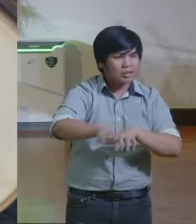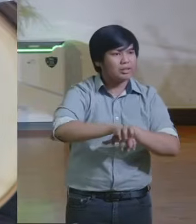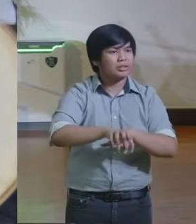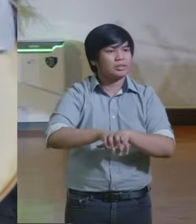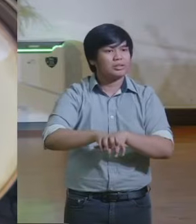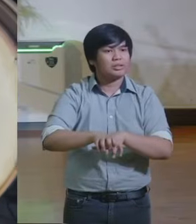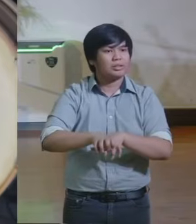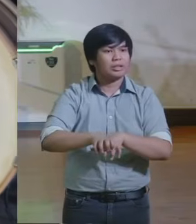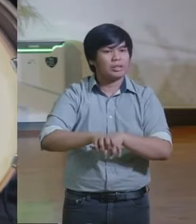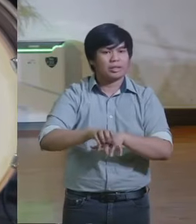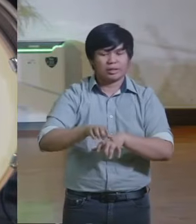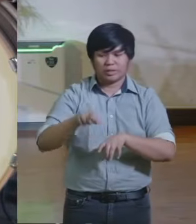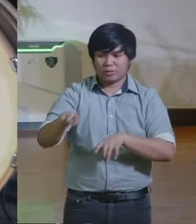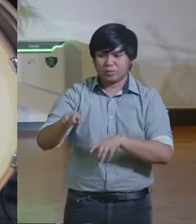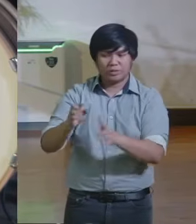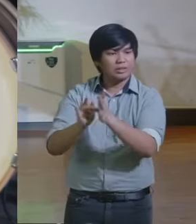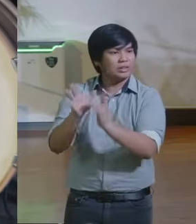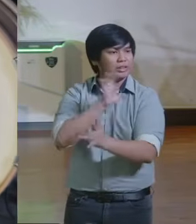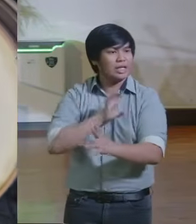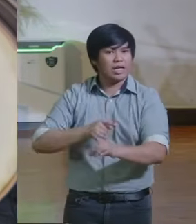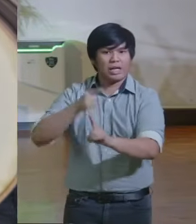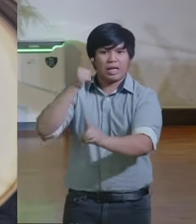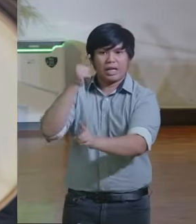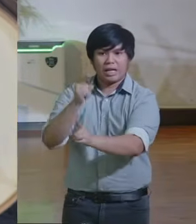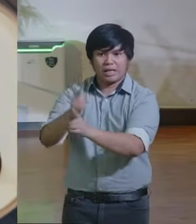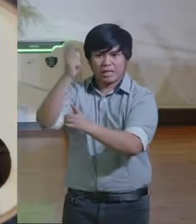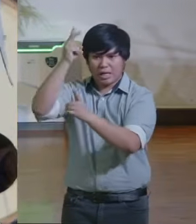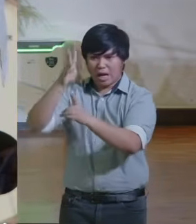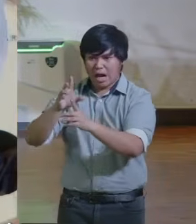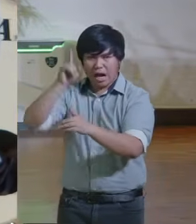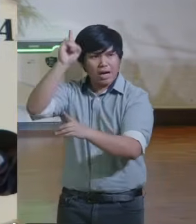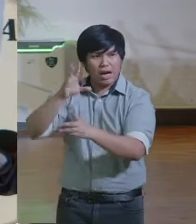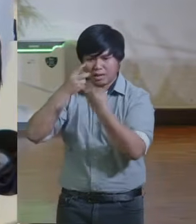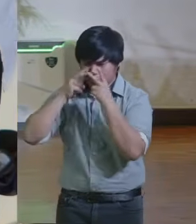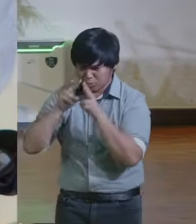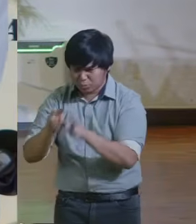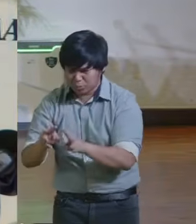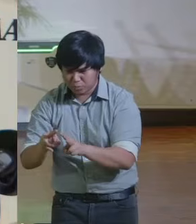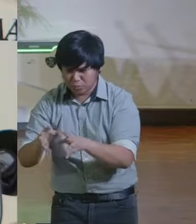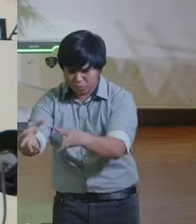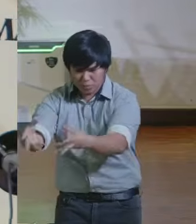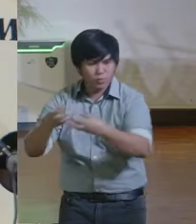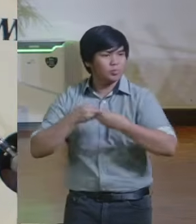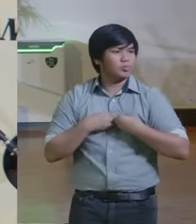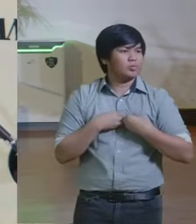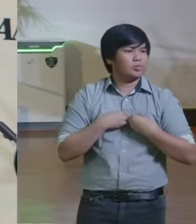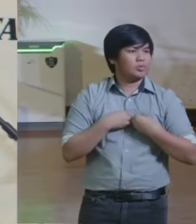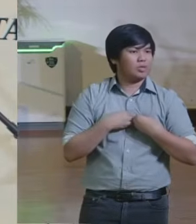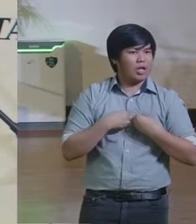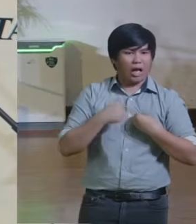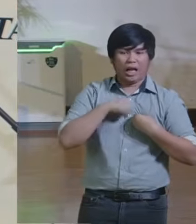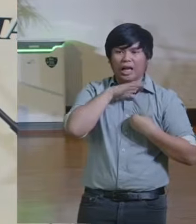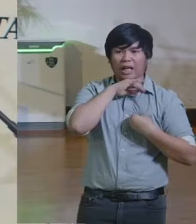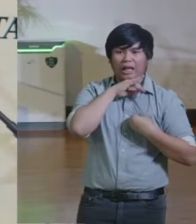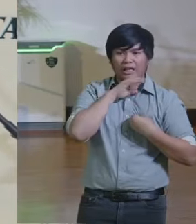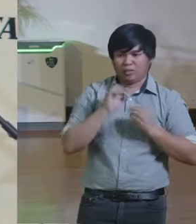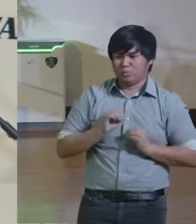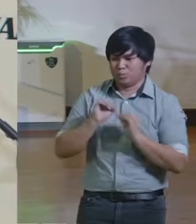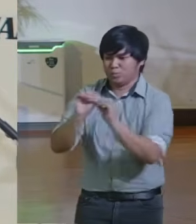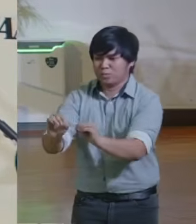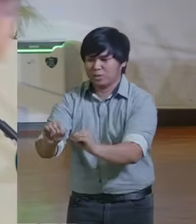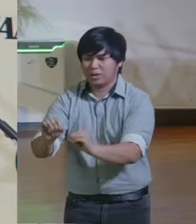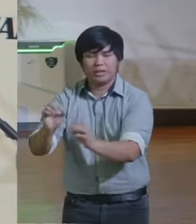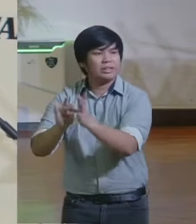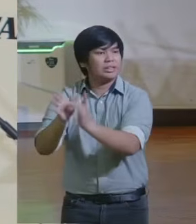the righteousness of God. Yung ating basahang kasuotan, ipinalit niya, at ang binigay niya sa atin ang